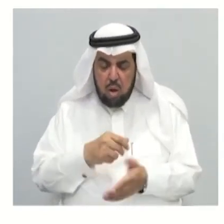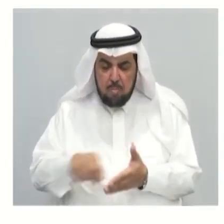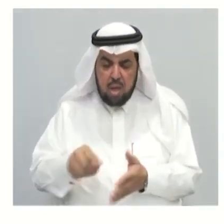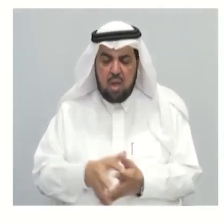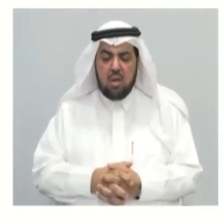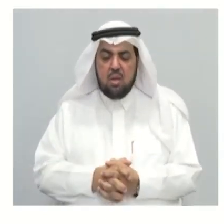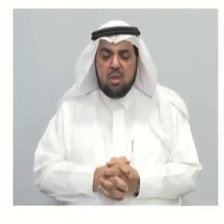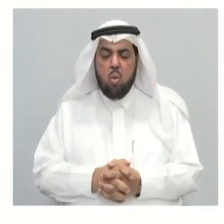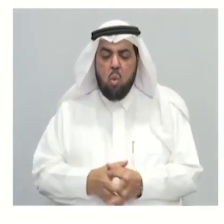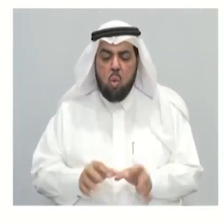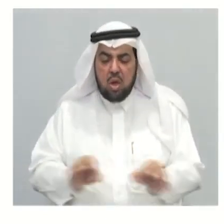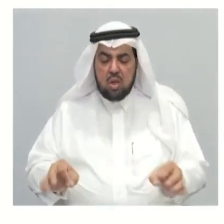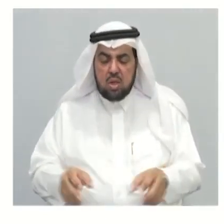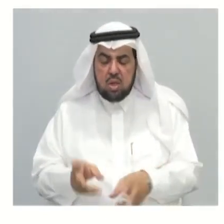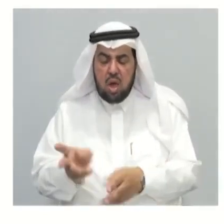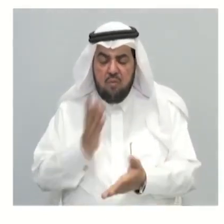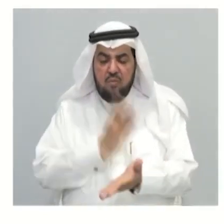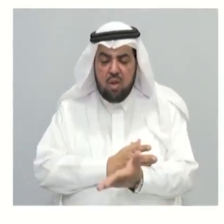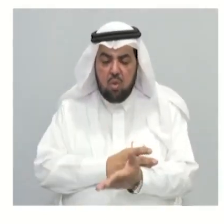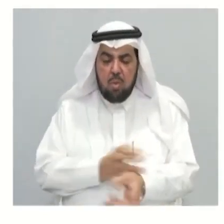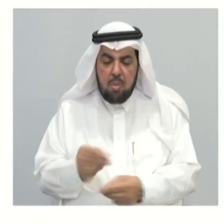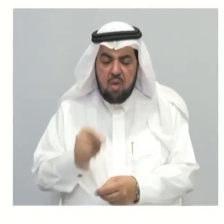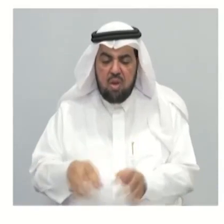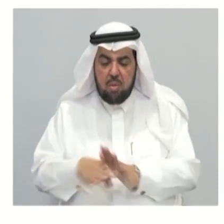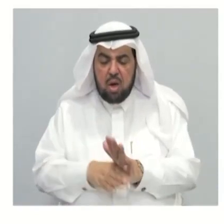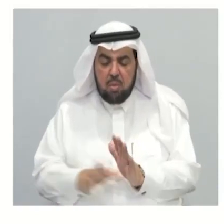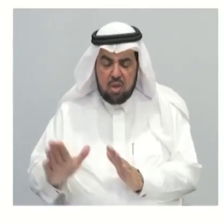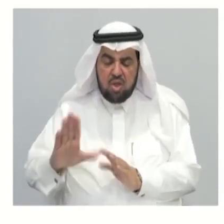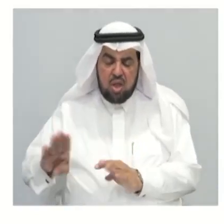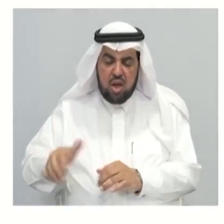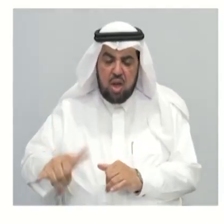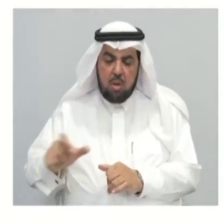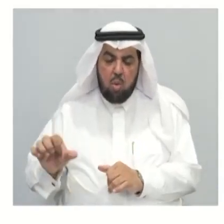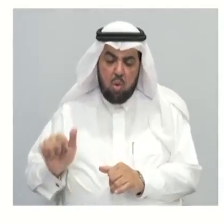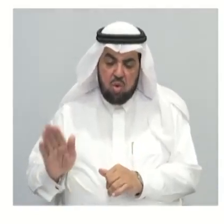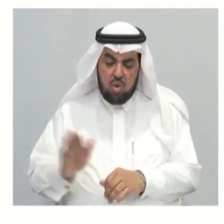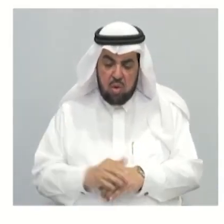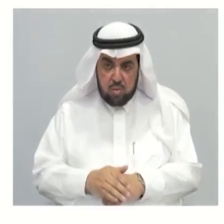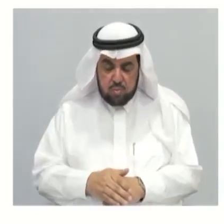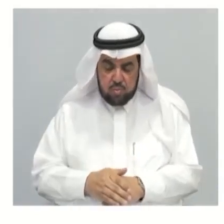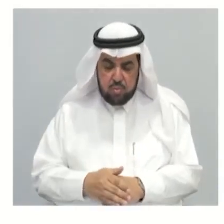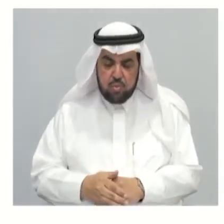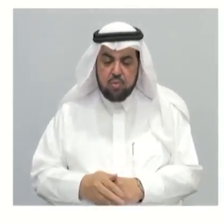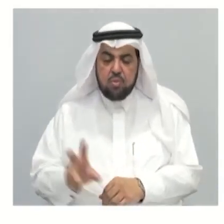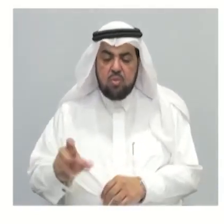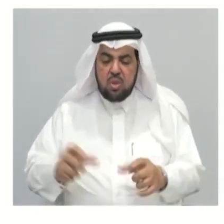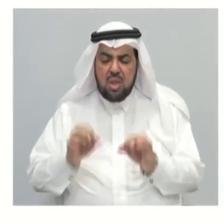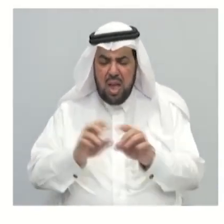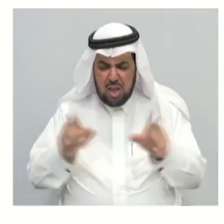بيع وانشاء فاتوره بيع في برنامج سكريبس بحيث قمنا بتعيين حجم النموذج